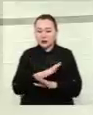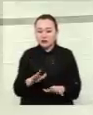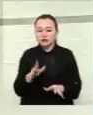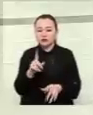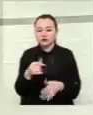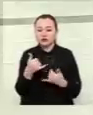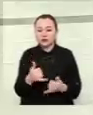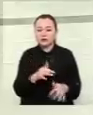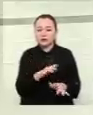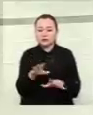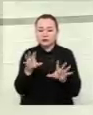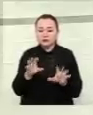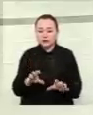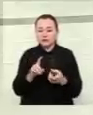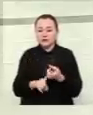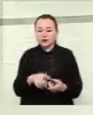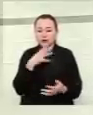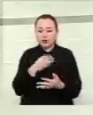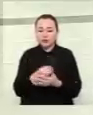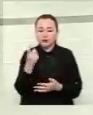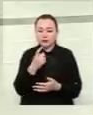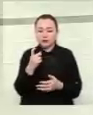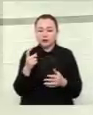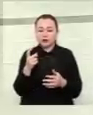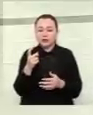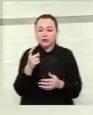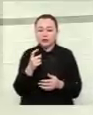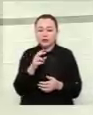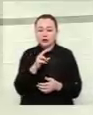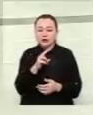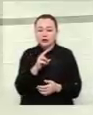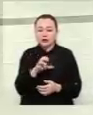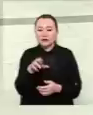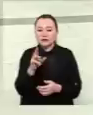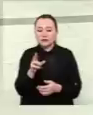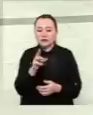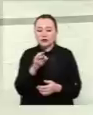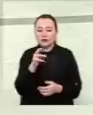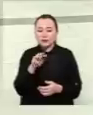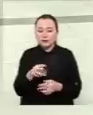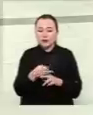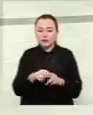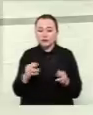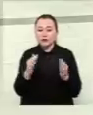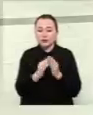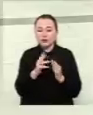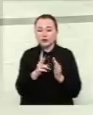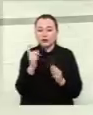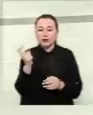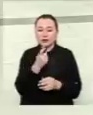сейчас, соответственно, с действующим законодательством, собственниками зданий являются кондоминиум. То есть те жильцы, кто живет в этом доме.